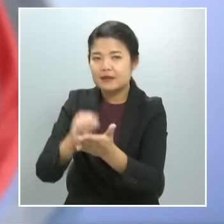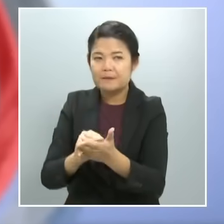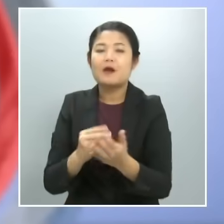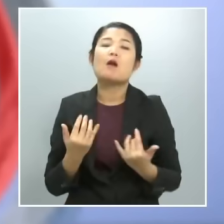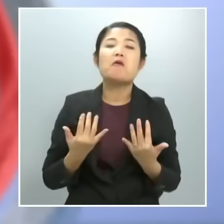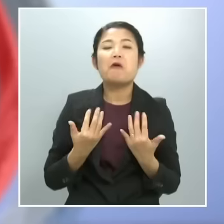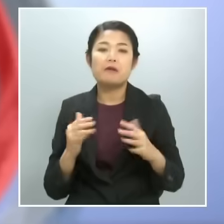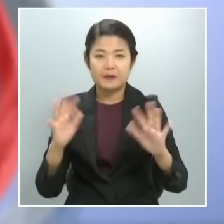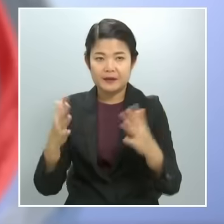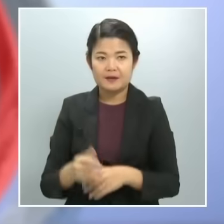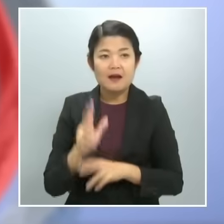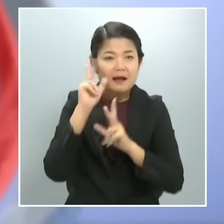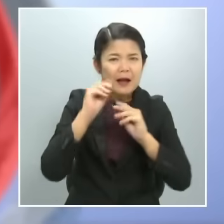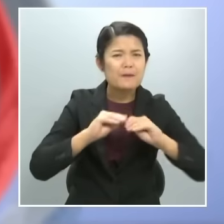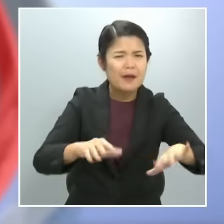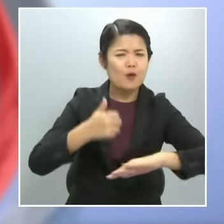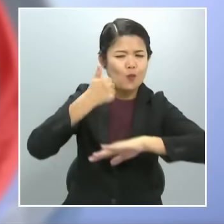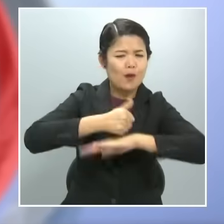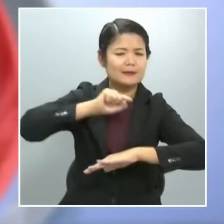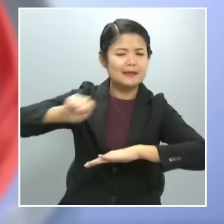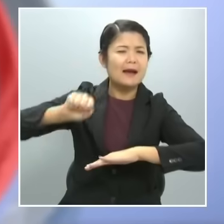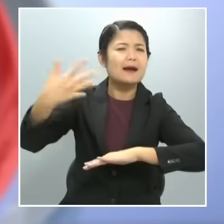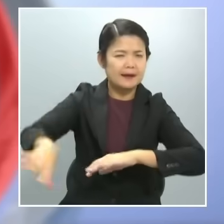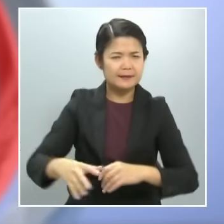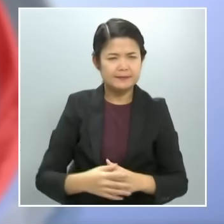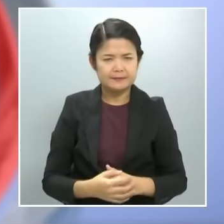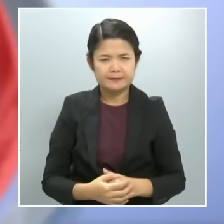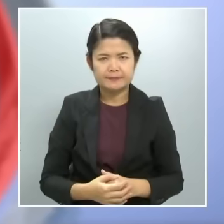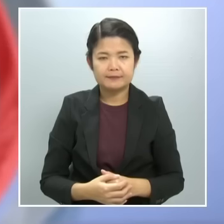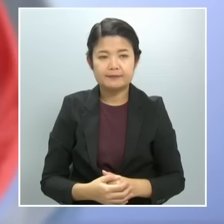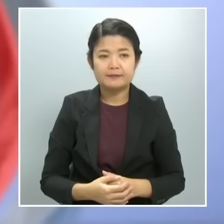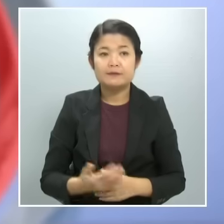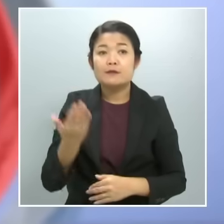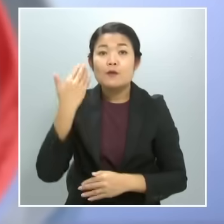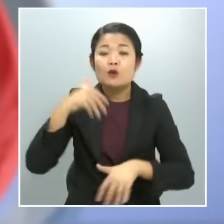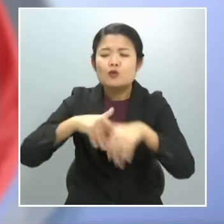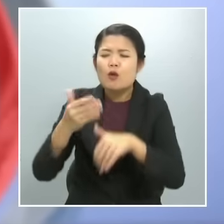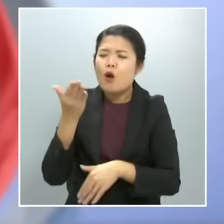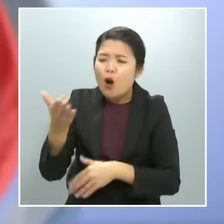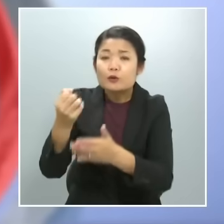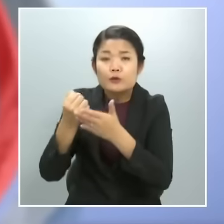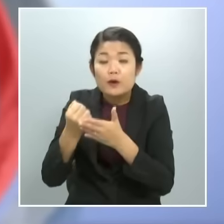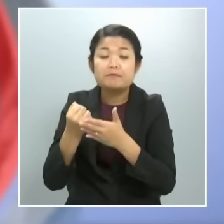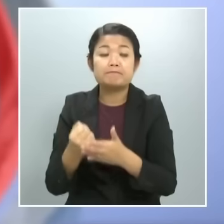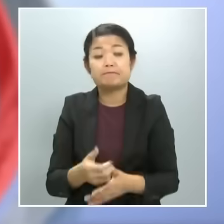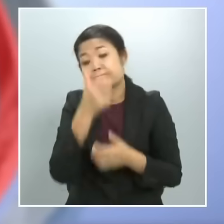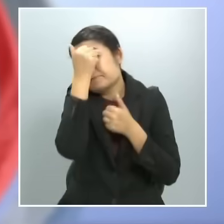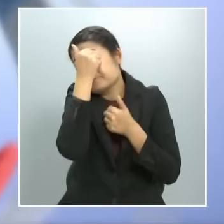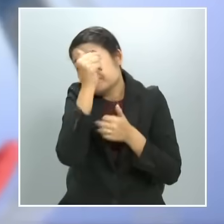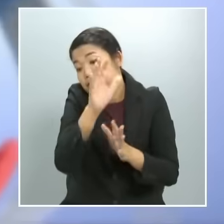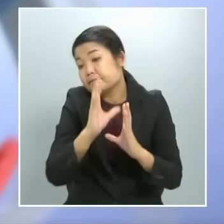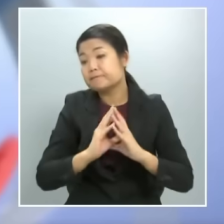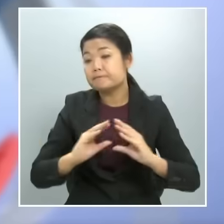ไงก็เป็นข่าวไงผู้ใหญ่บอกไงอืก็ตอนที่ตาชาวบ้านตาดำๆก็ไปแจ้งอ่ะนิ่งนอนใจมั้ยล่ะค่ะ